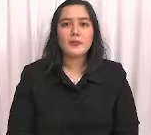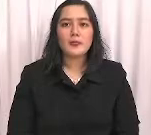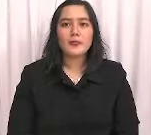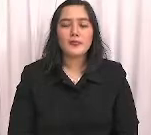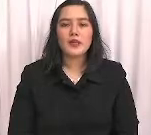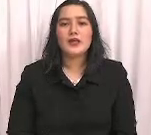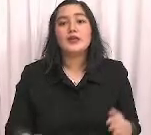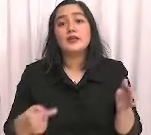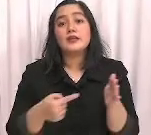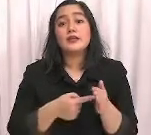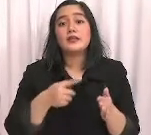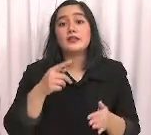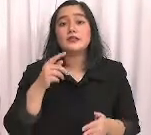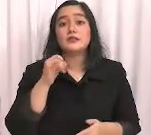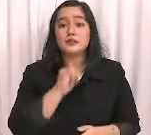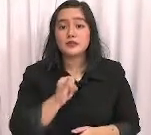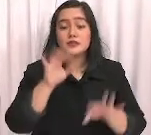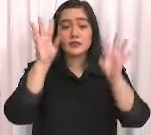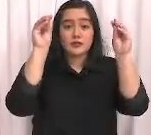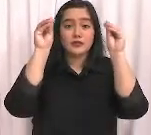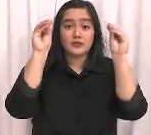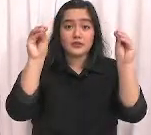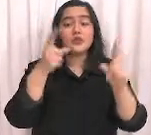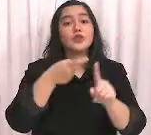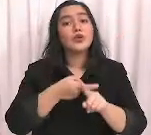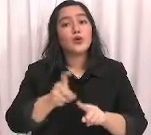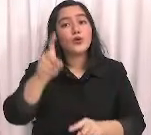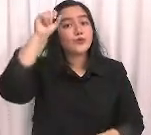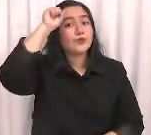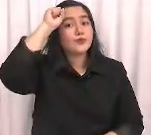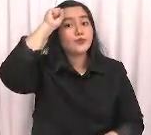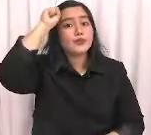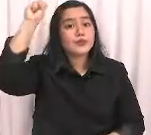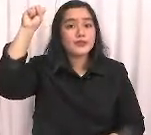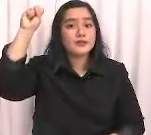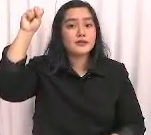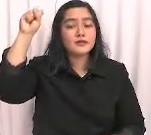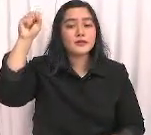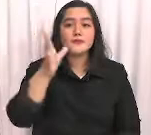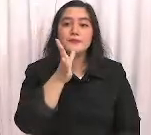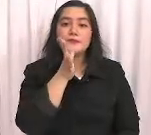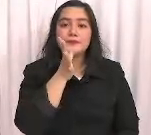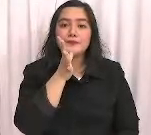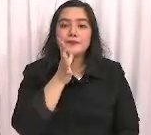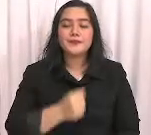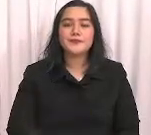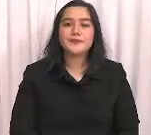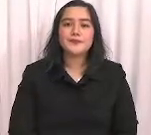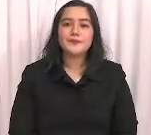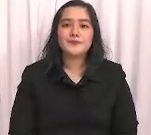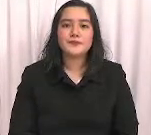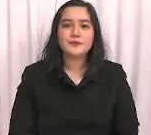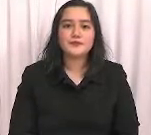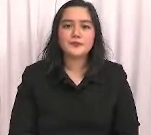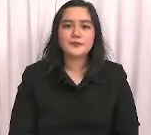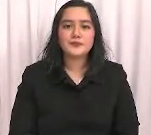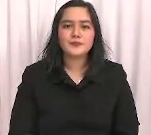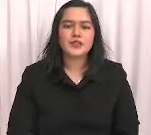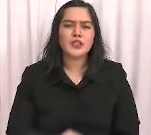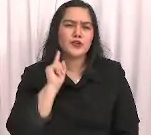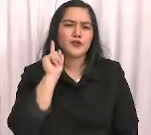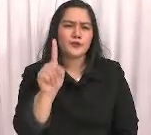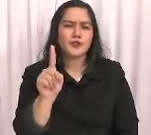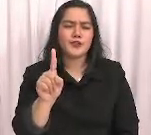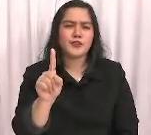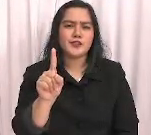ito po yung turo ng kanyang nanay, no? Ito yung narinig. Kaya mapapansin una hong titignan po natin dito, this